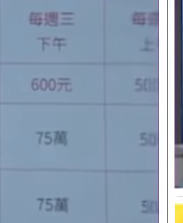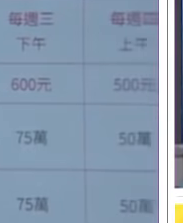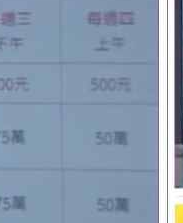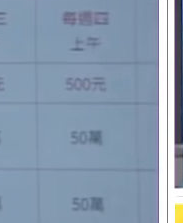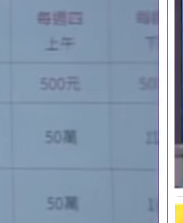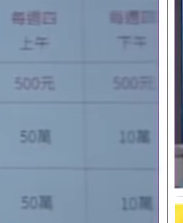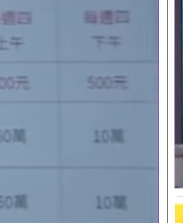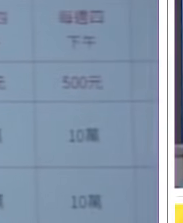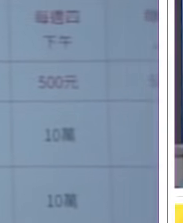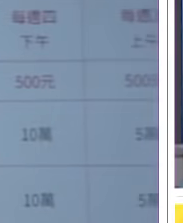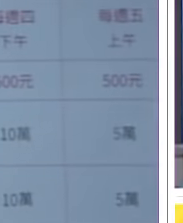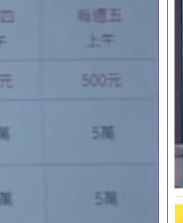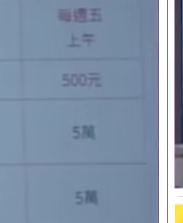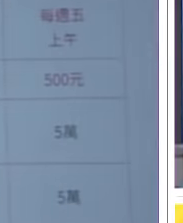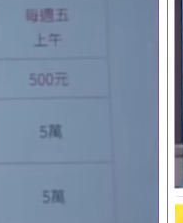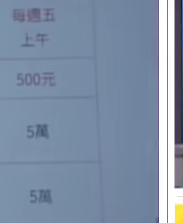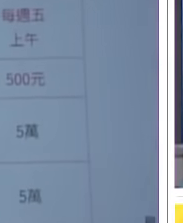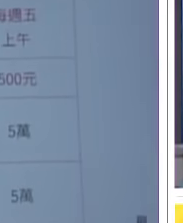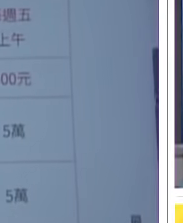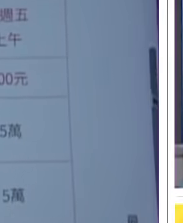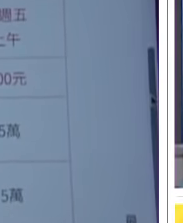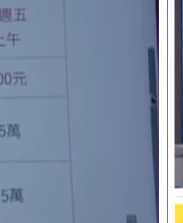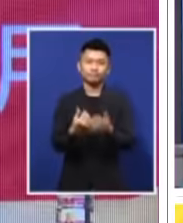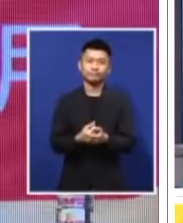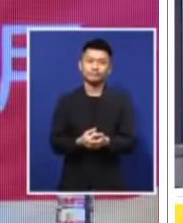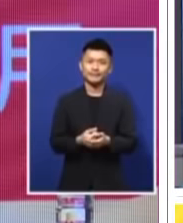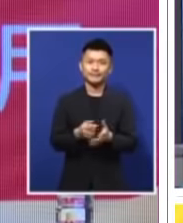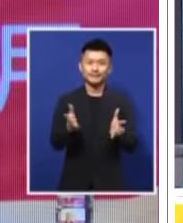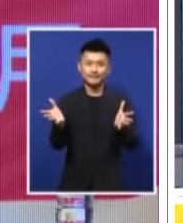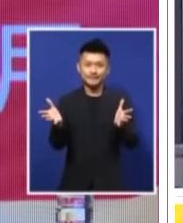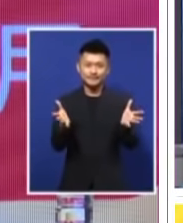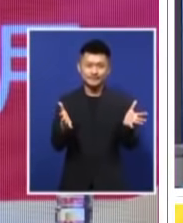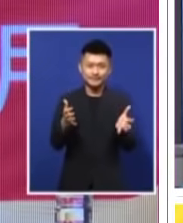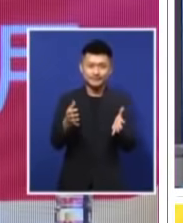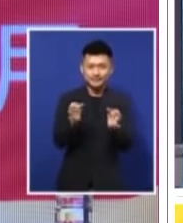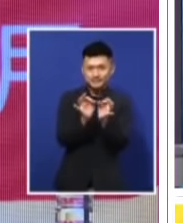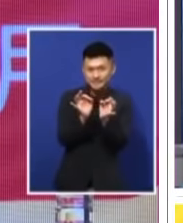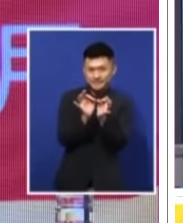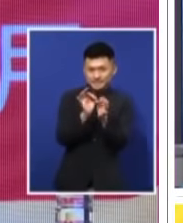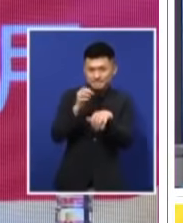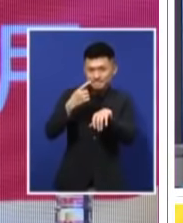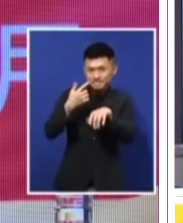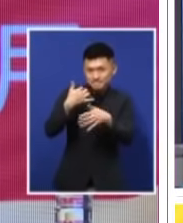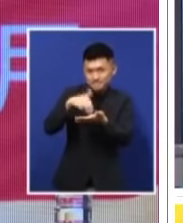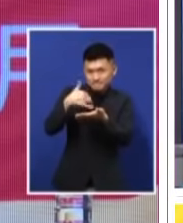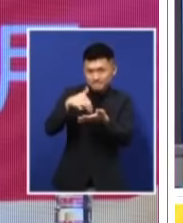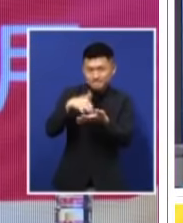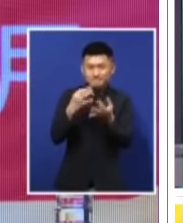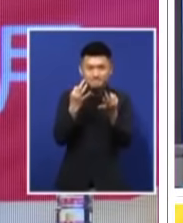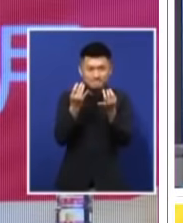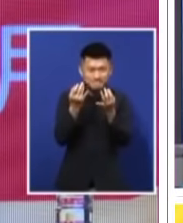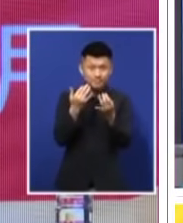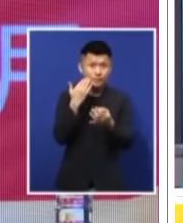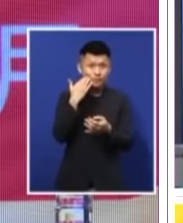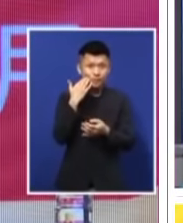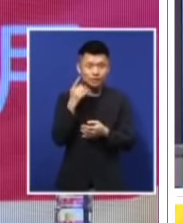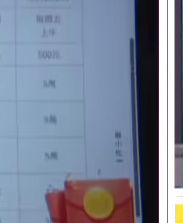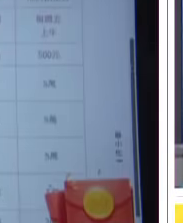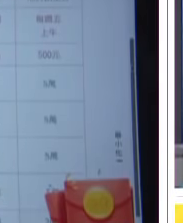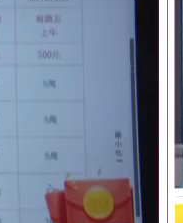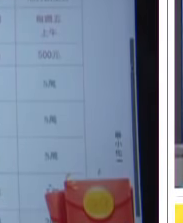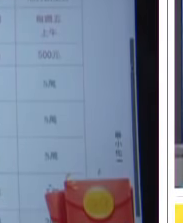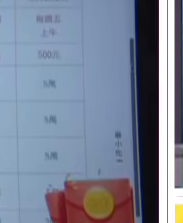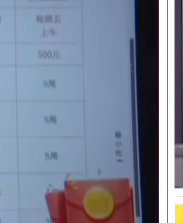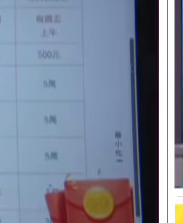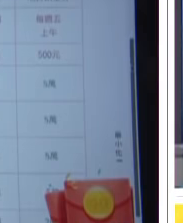你钱是按那多按的开，是去开对多少去？所以你绝对不是民进党的水准嘛？你今日若民进党讲个规定啊，这款水